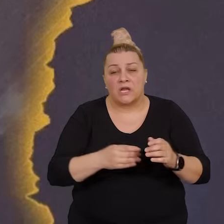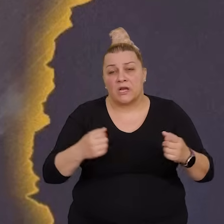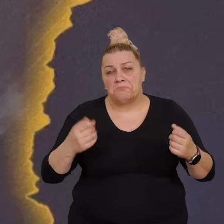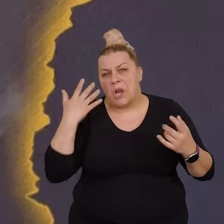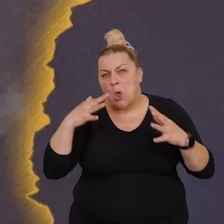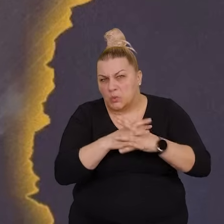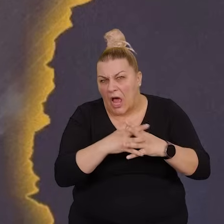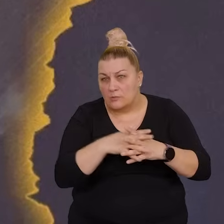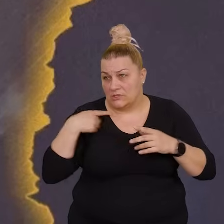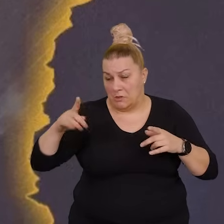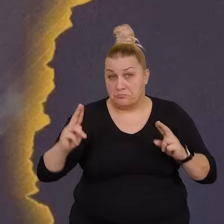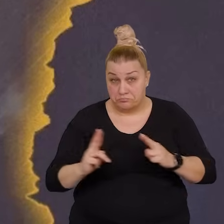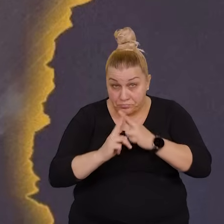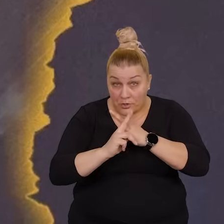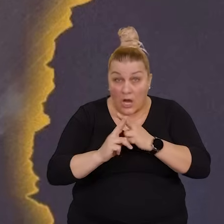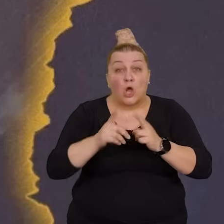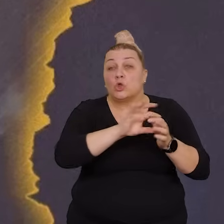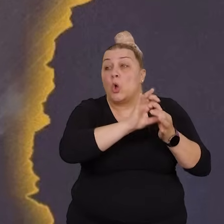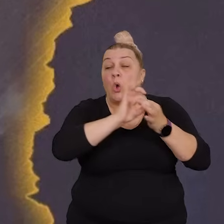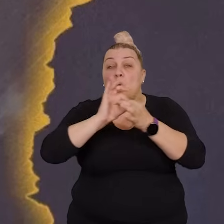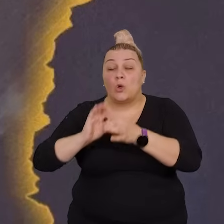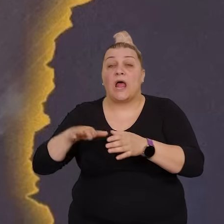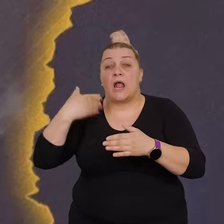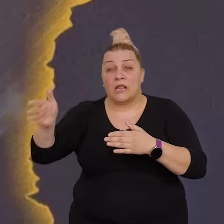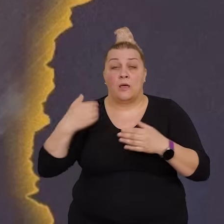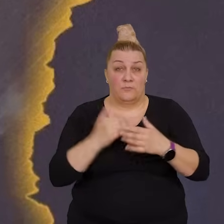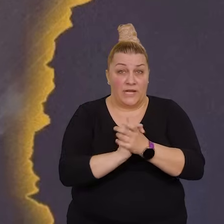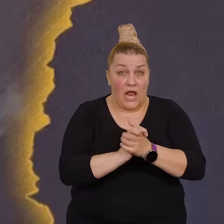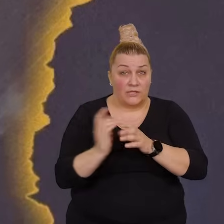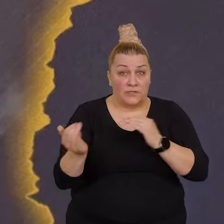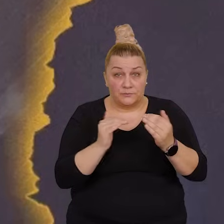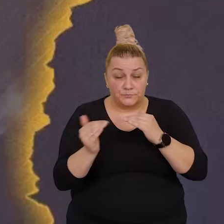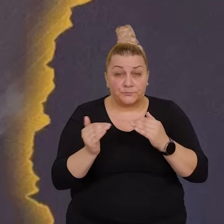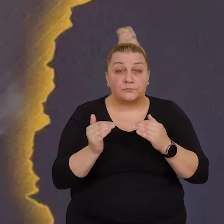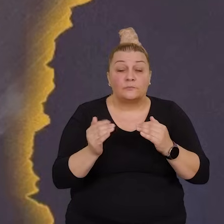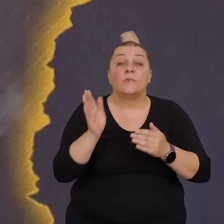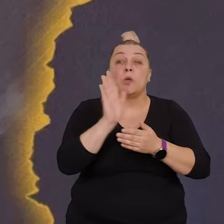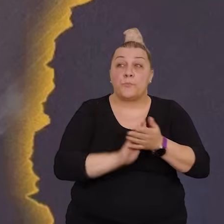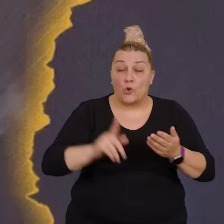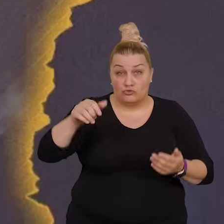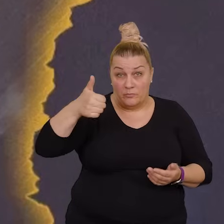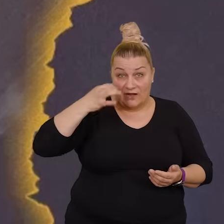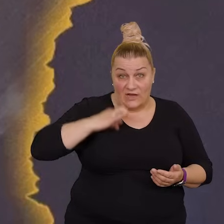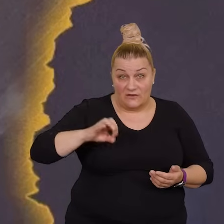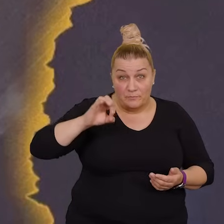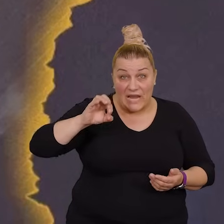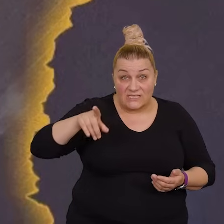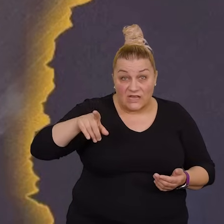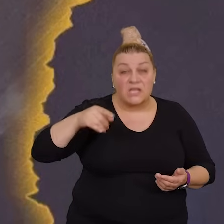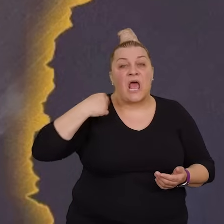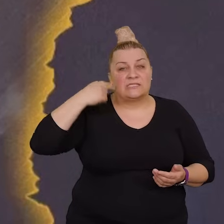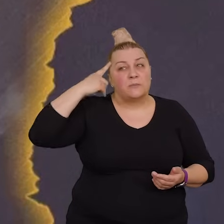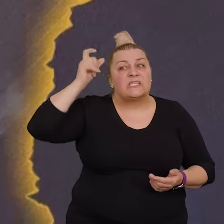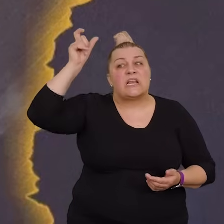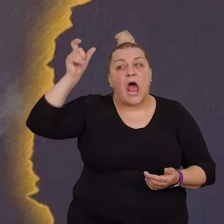sam održao odnos s njim. Kada je taj čovjek došao na mjesto prvog hrvatskog predsjednika, znao sam o čemu se radi, znao sam da je to čovjek koji